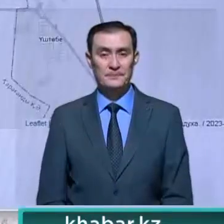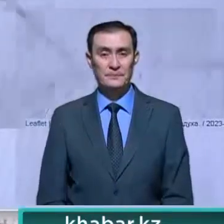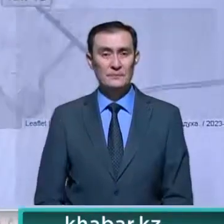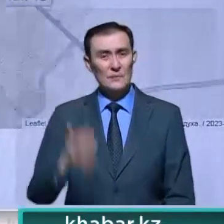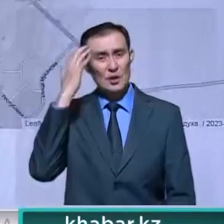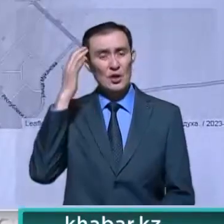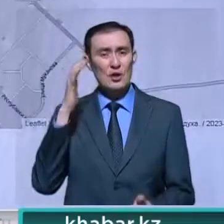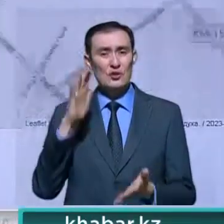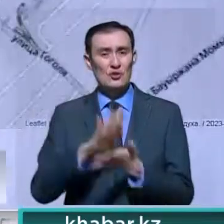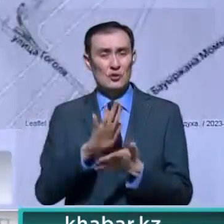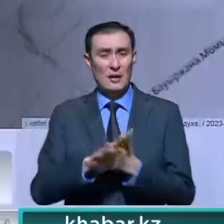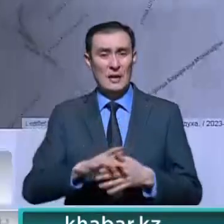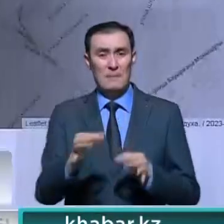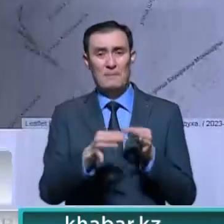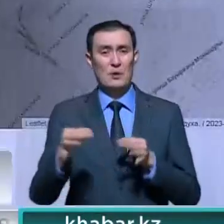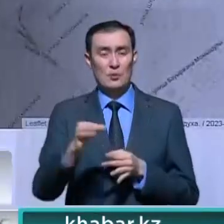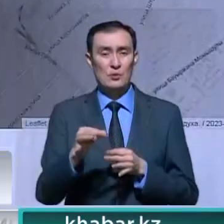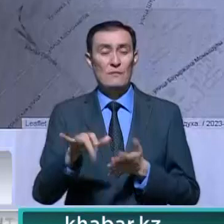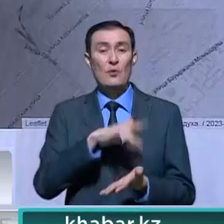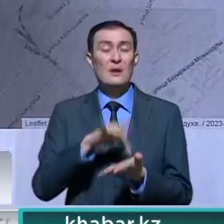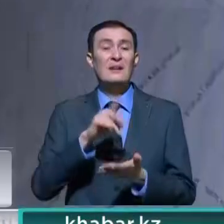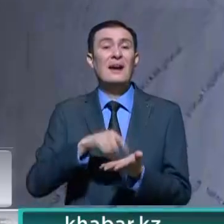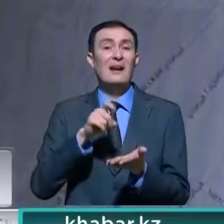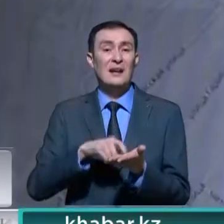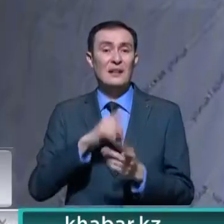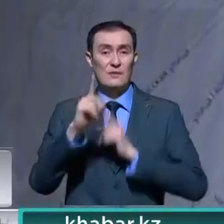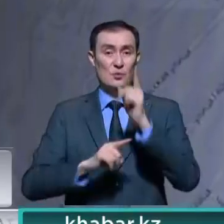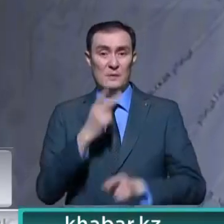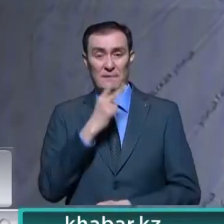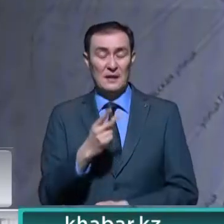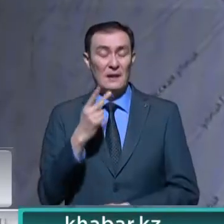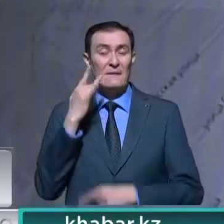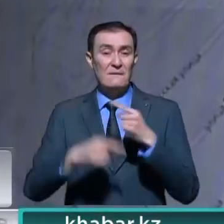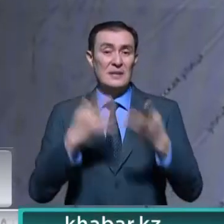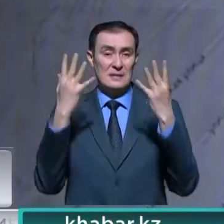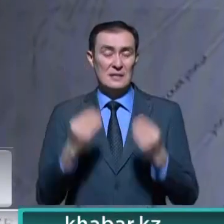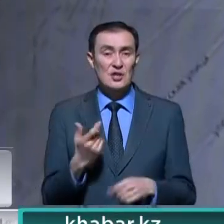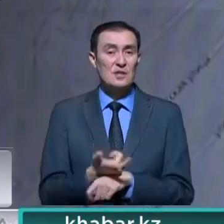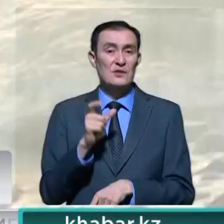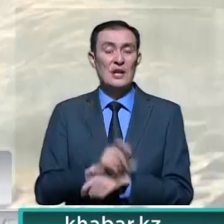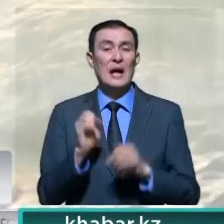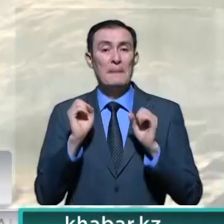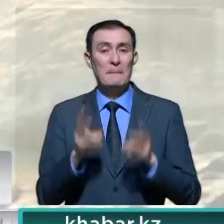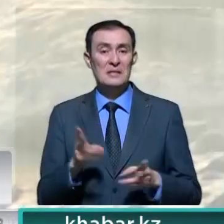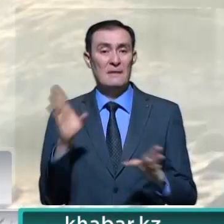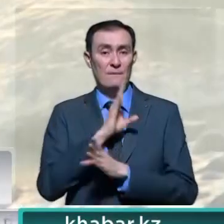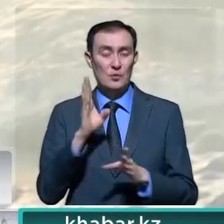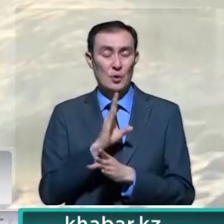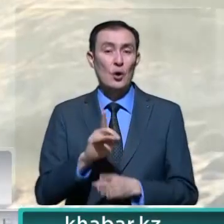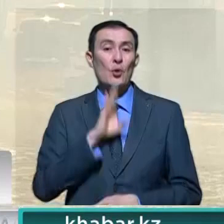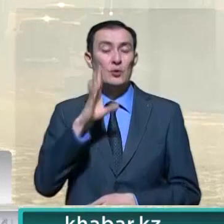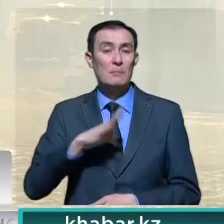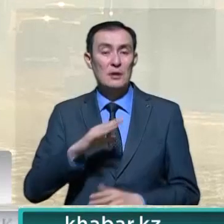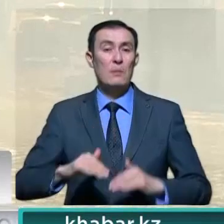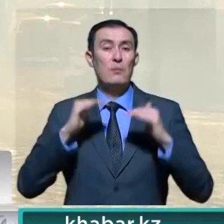Черное пятно на карте – это Караганда из космоса. Уровень загрязнения воздуха весь день классифицируется как чрезвычайно опасный. Показатели утром были